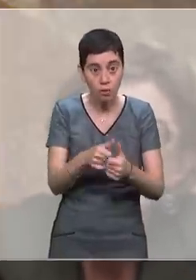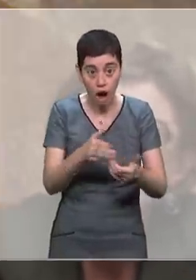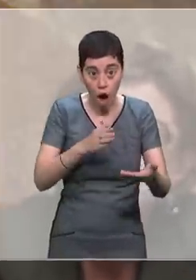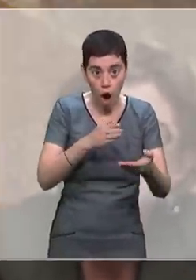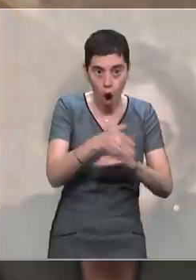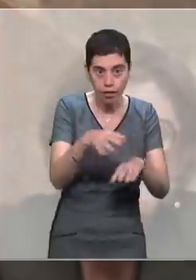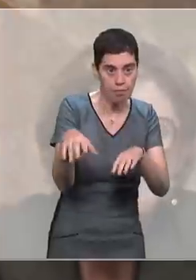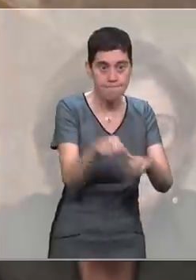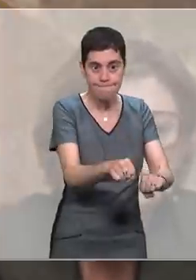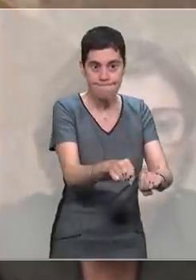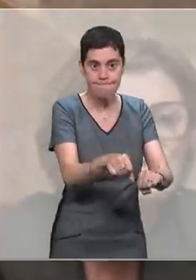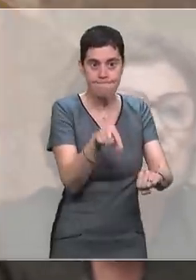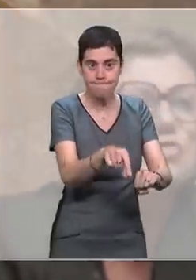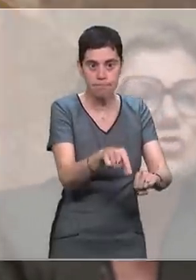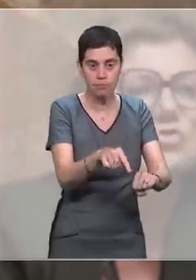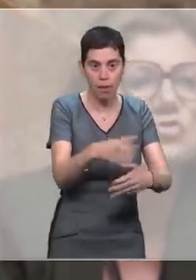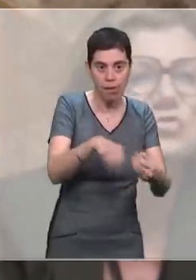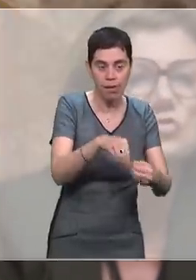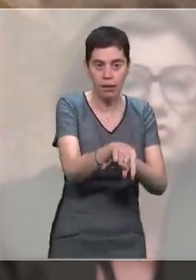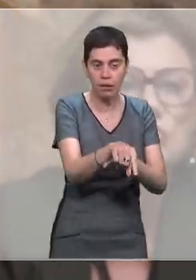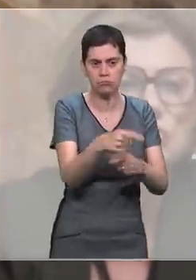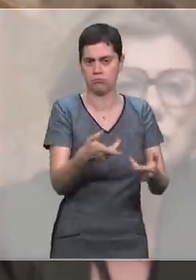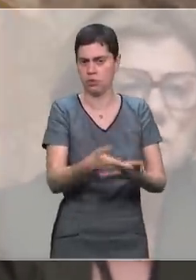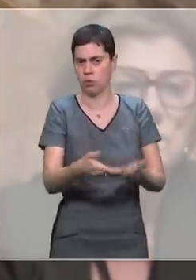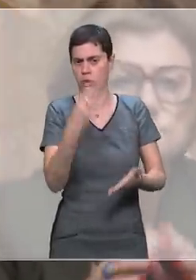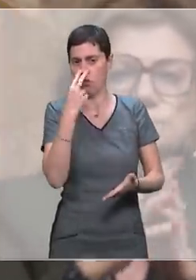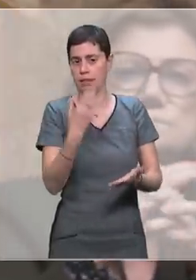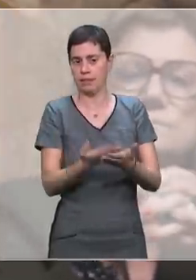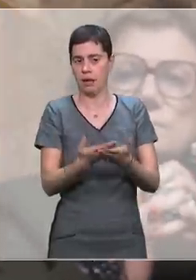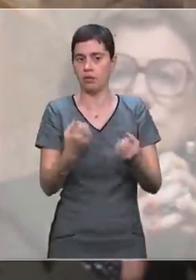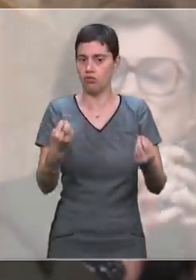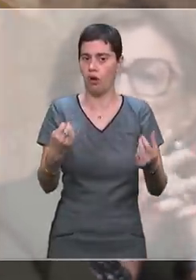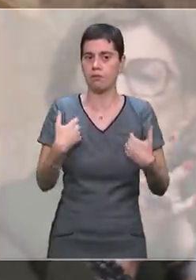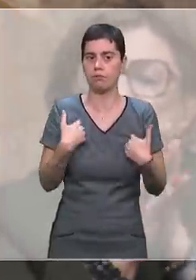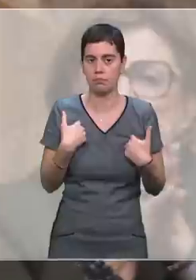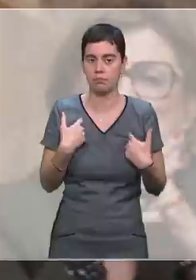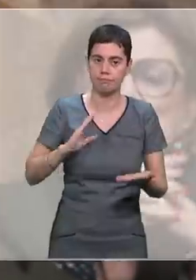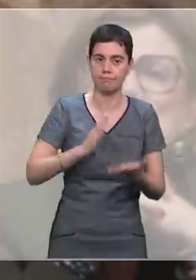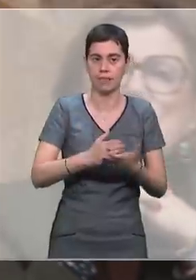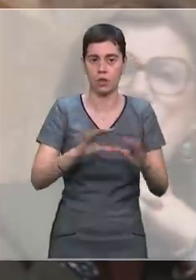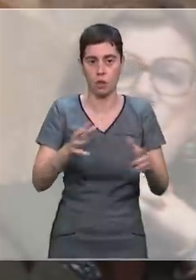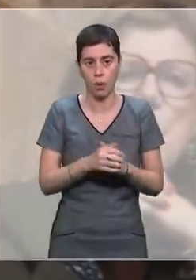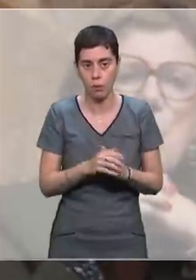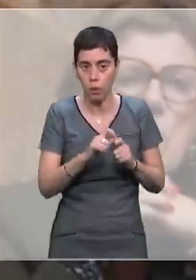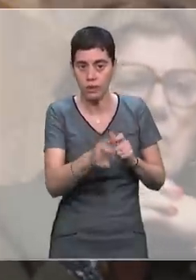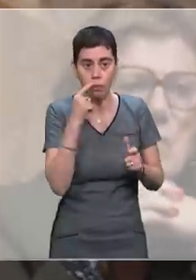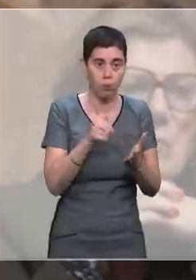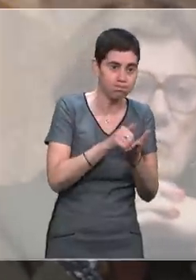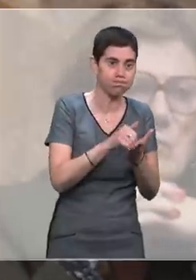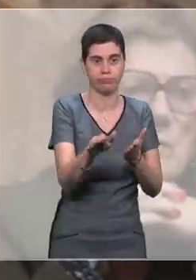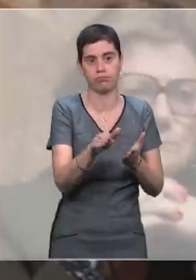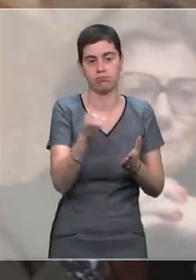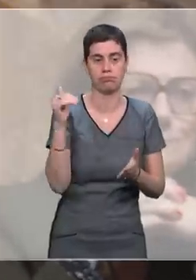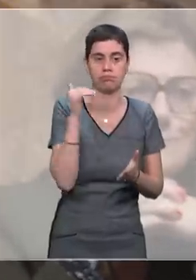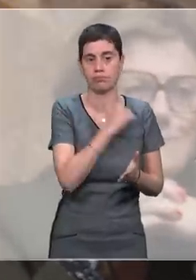logement. Un squatteur. Face à ces situations, nous avons agi. En renforçant la procédure d'expulsion express des squatteurs